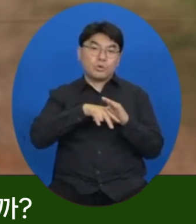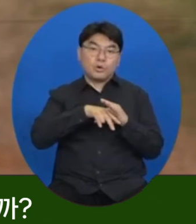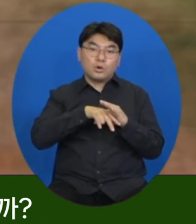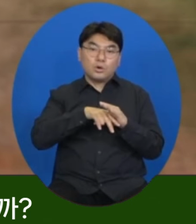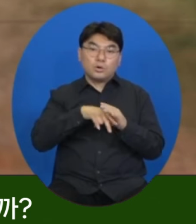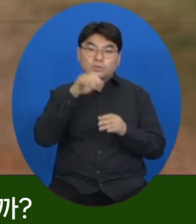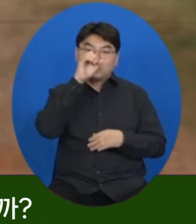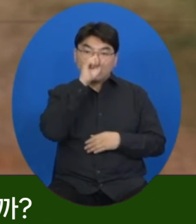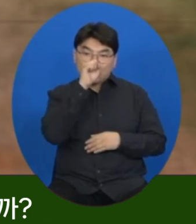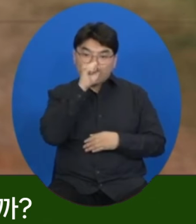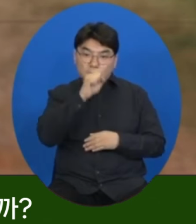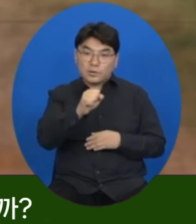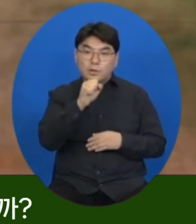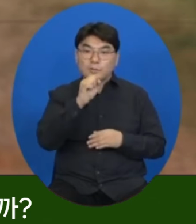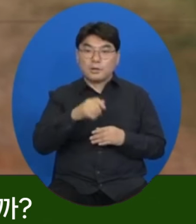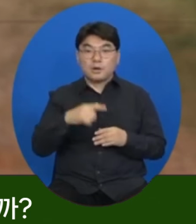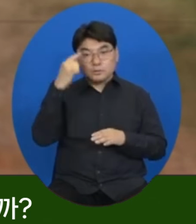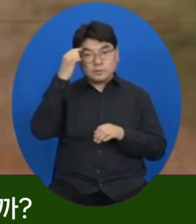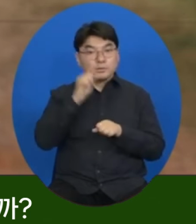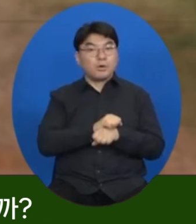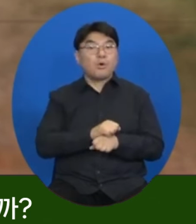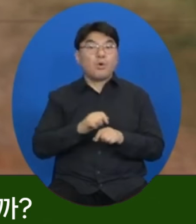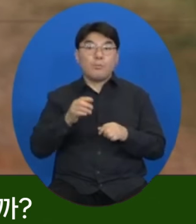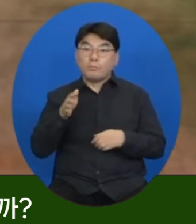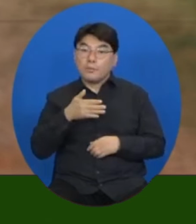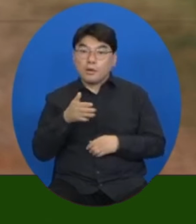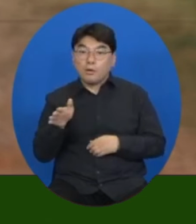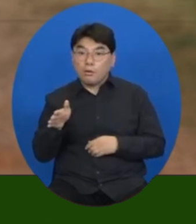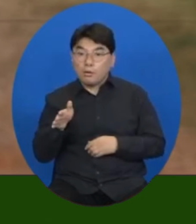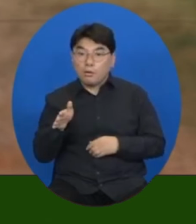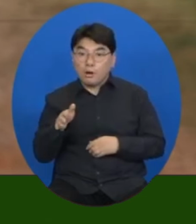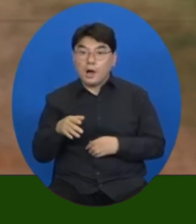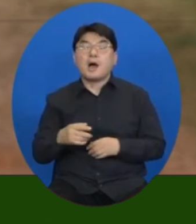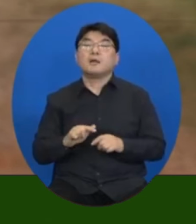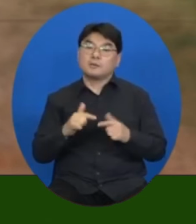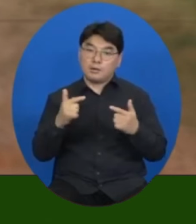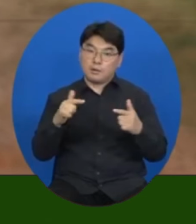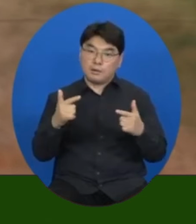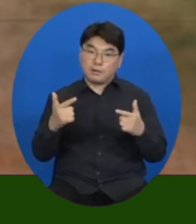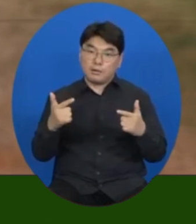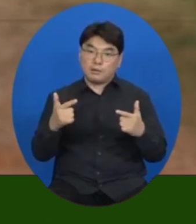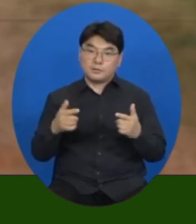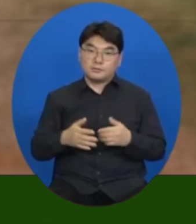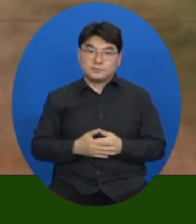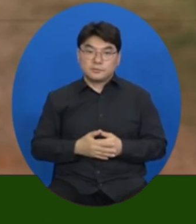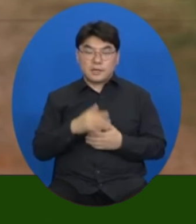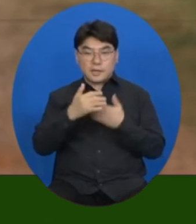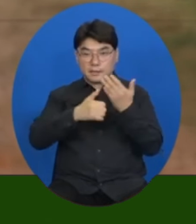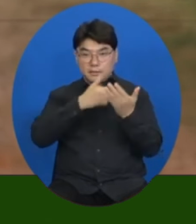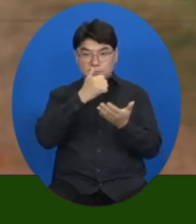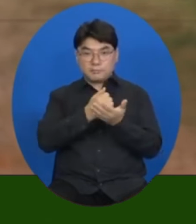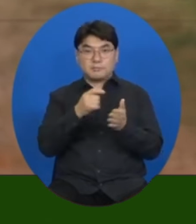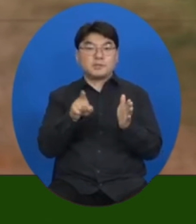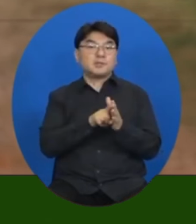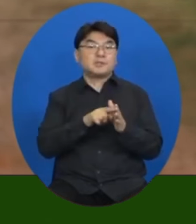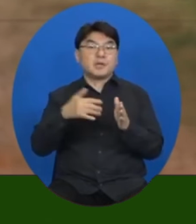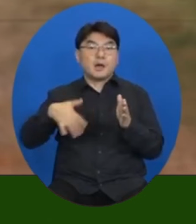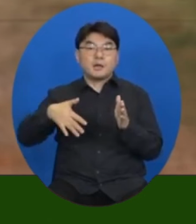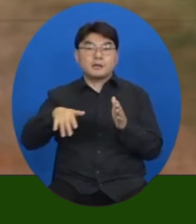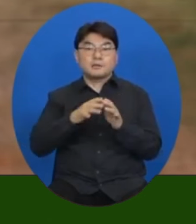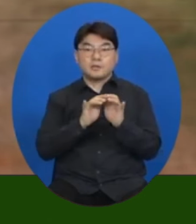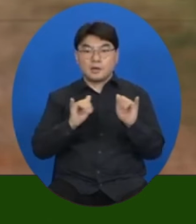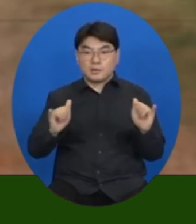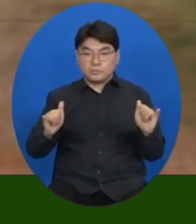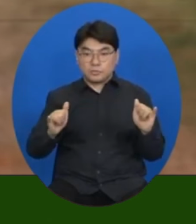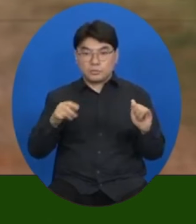선함이 어떤 지혜가 없습니까 러분 그렇지 않아요 하나님은요 믿지 않는 사람들에게도